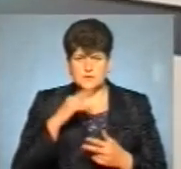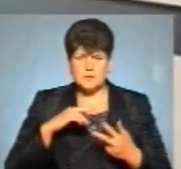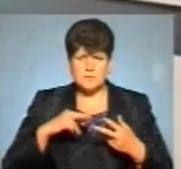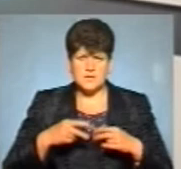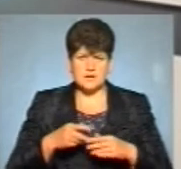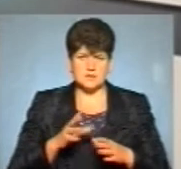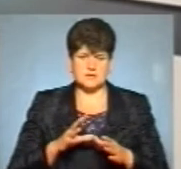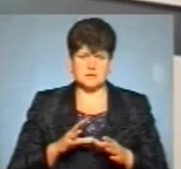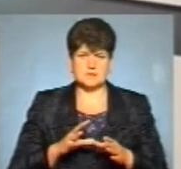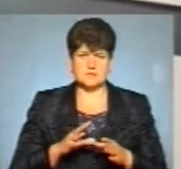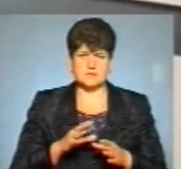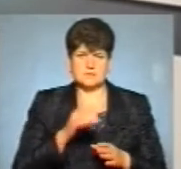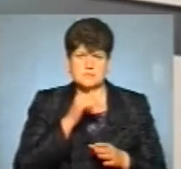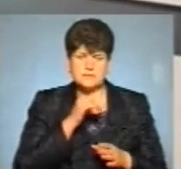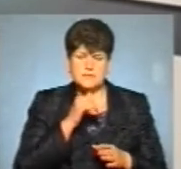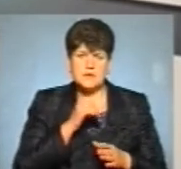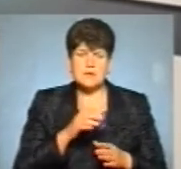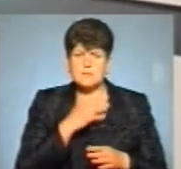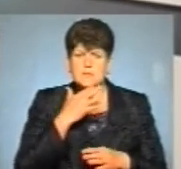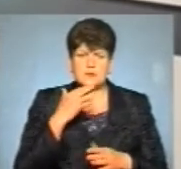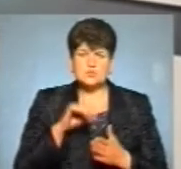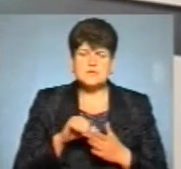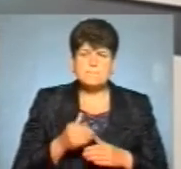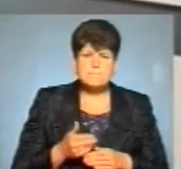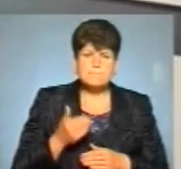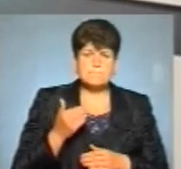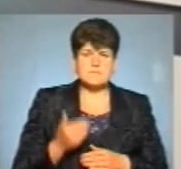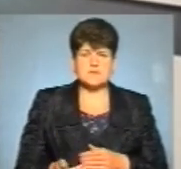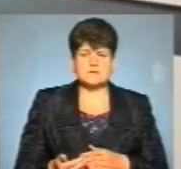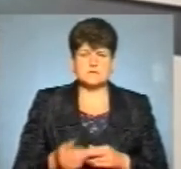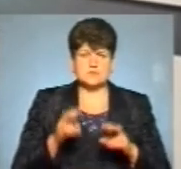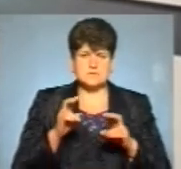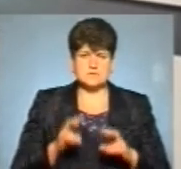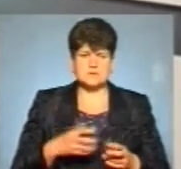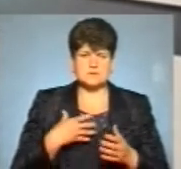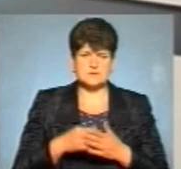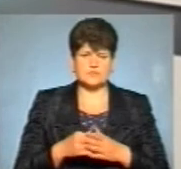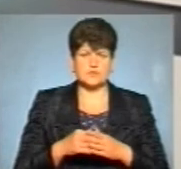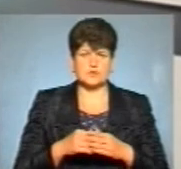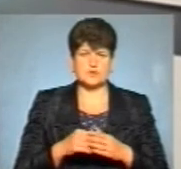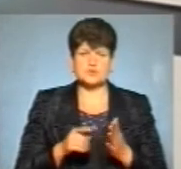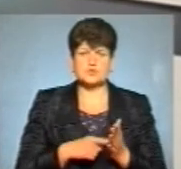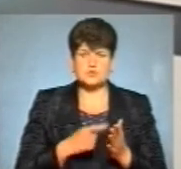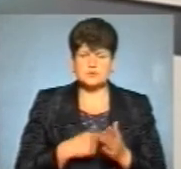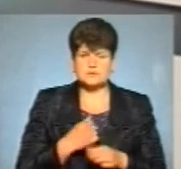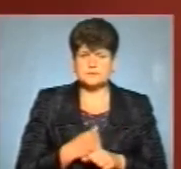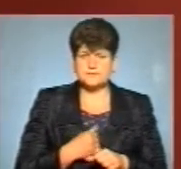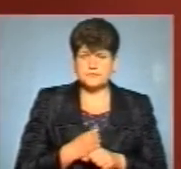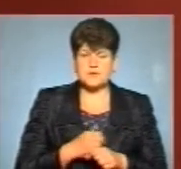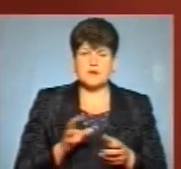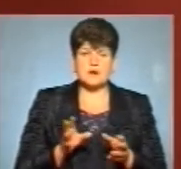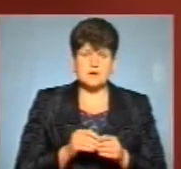і багато учасників пізно сіли за свої зошити і опрацьовували. Але разом з тим